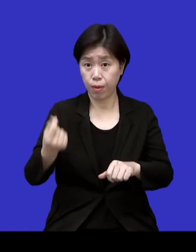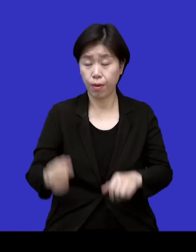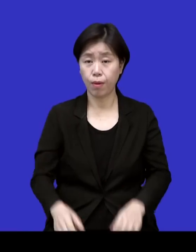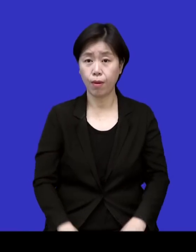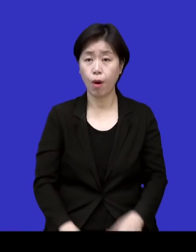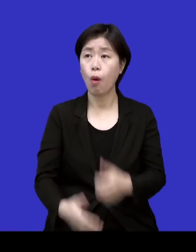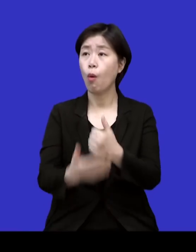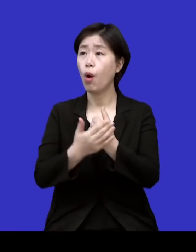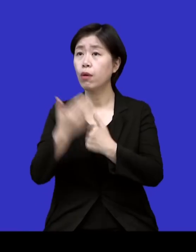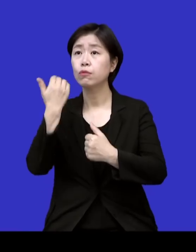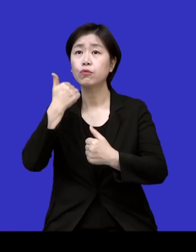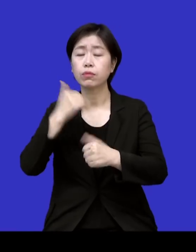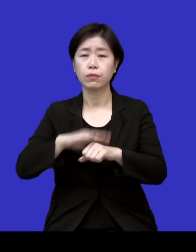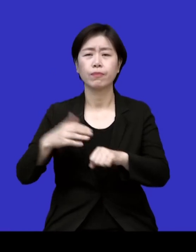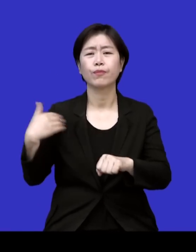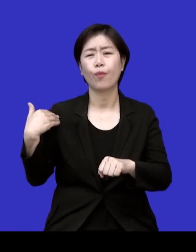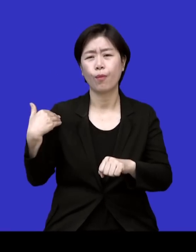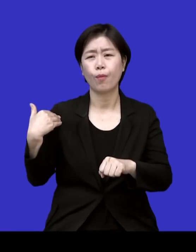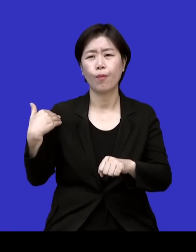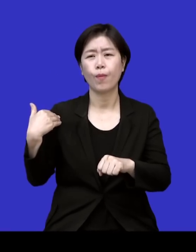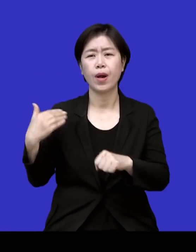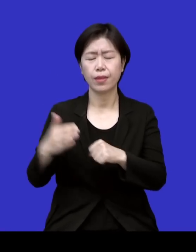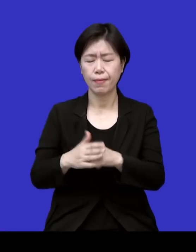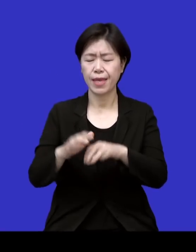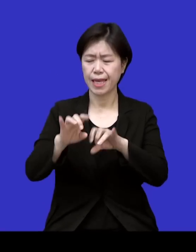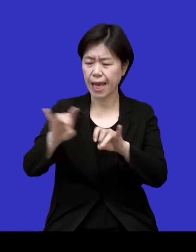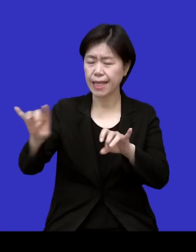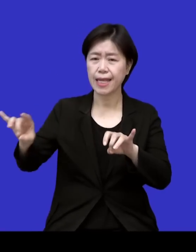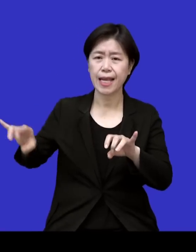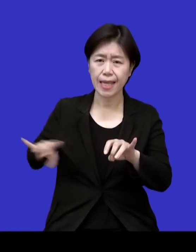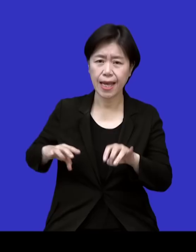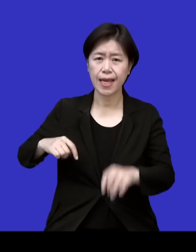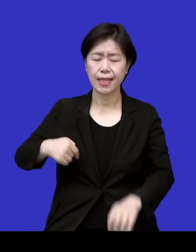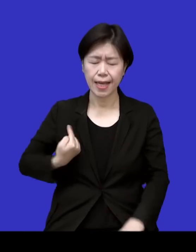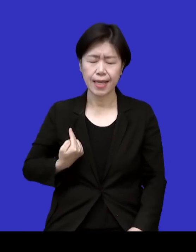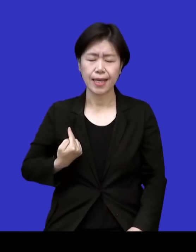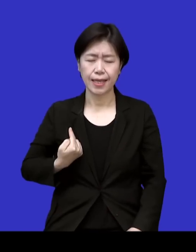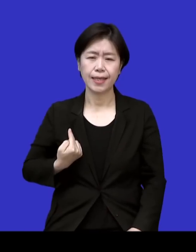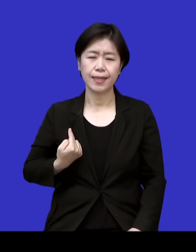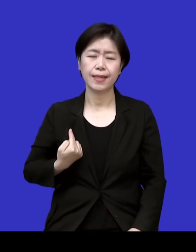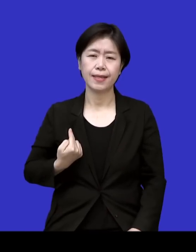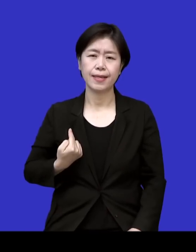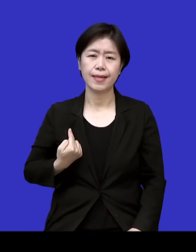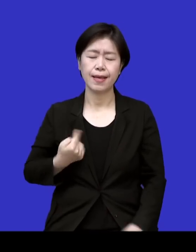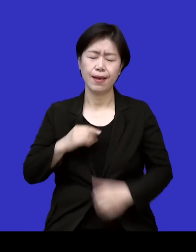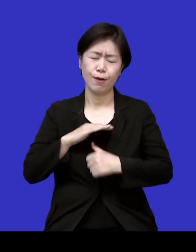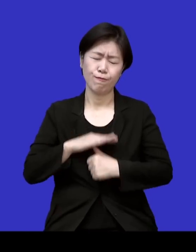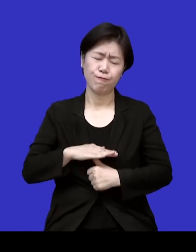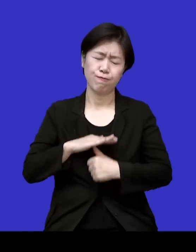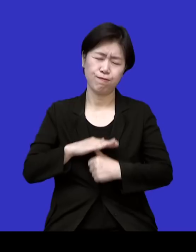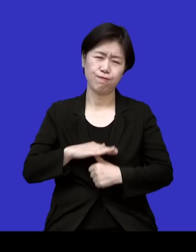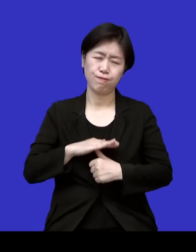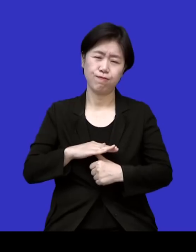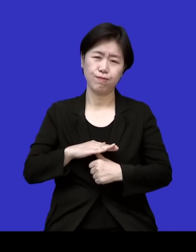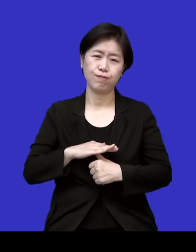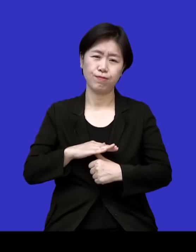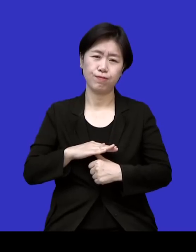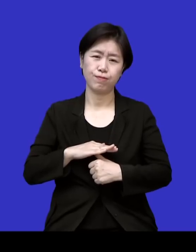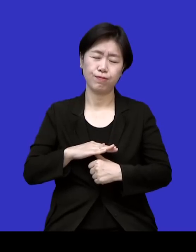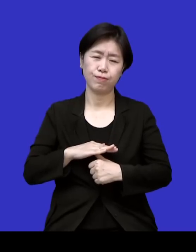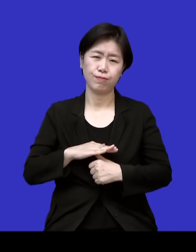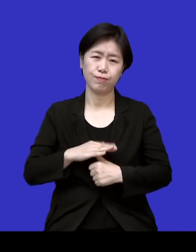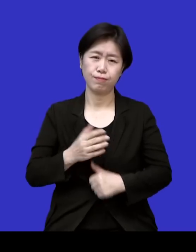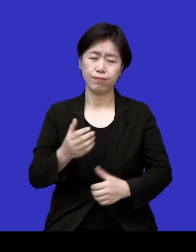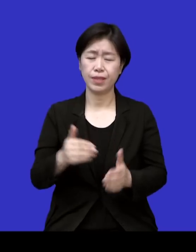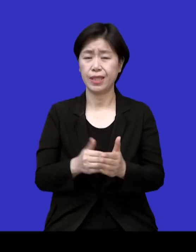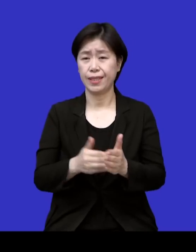그러니까 각자가 자기 아픔을 견디기가 너무 벅찬 거예요. 서로 이렇게 막 네, 그러니까 안 서로 이렇게도 안 돼요. 아.